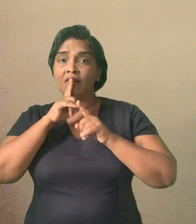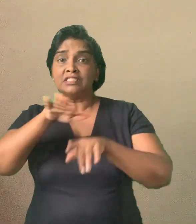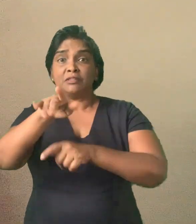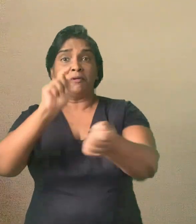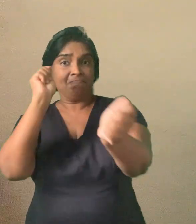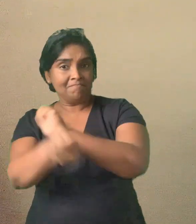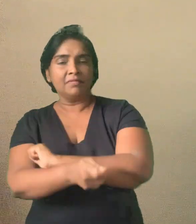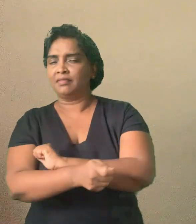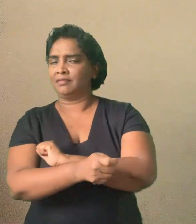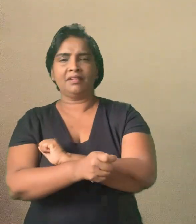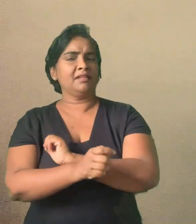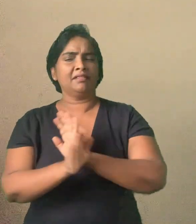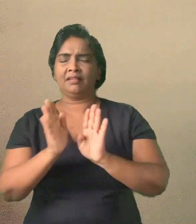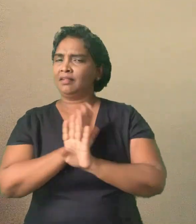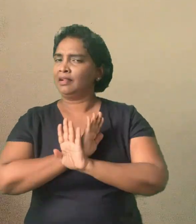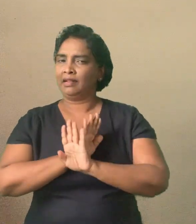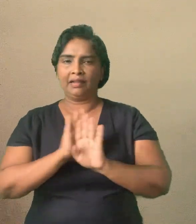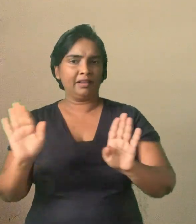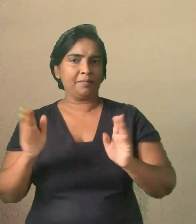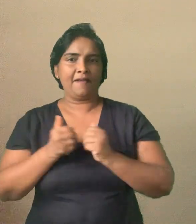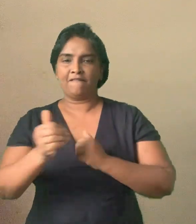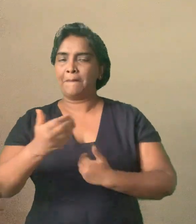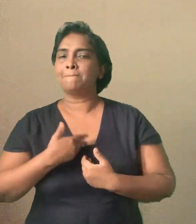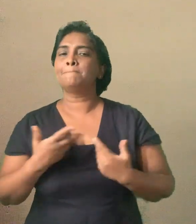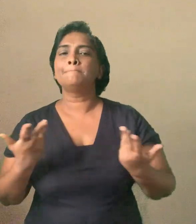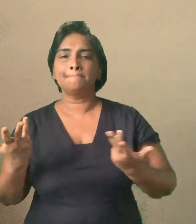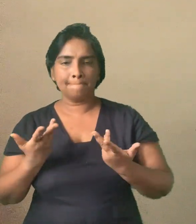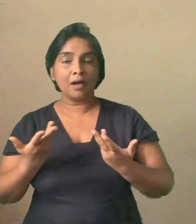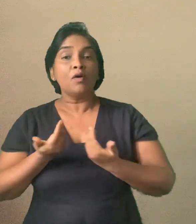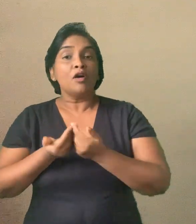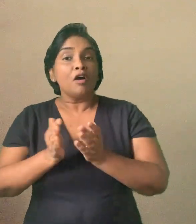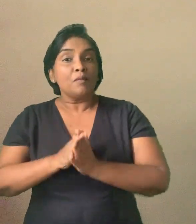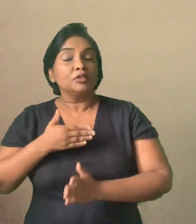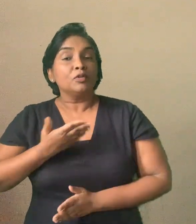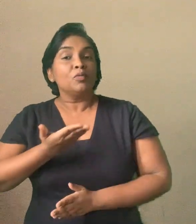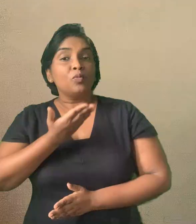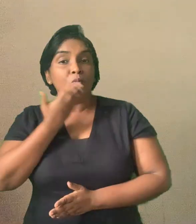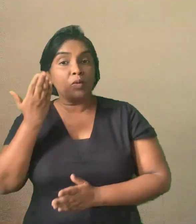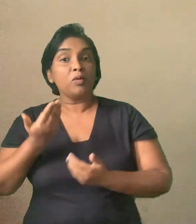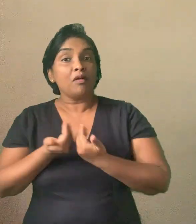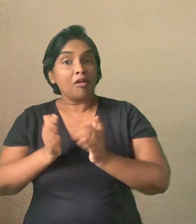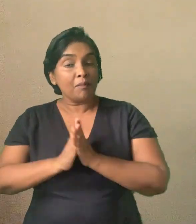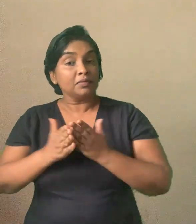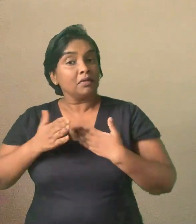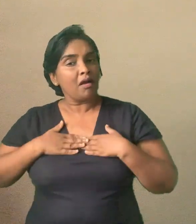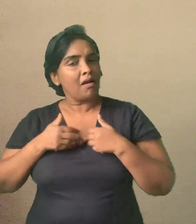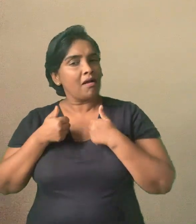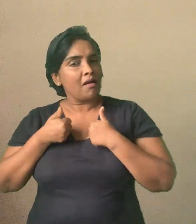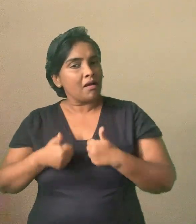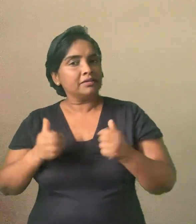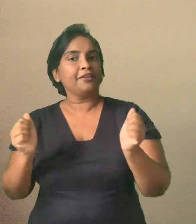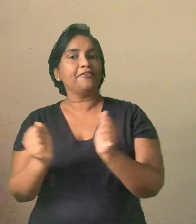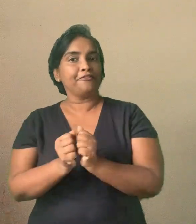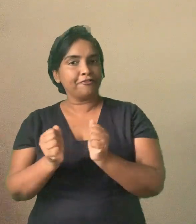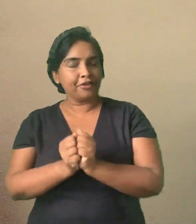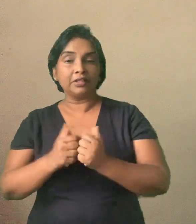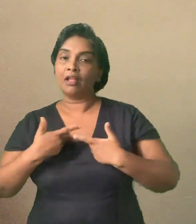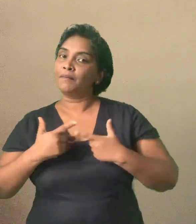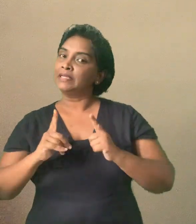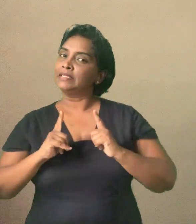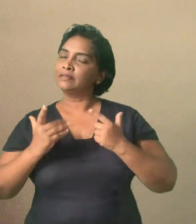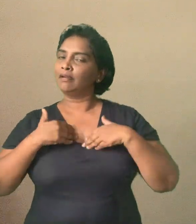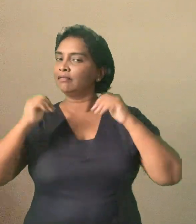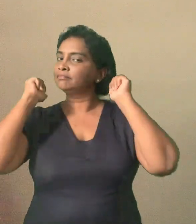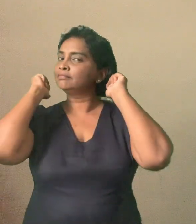අපි බලාපොරොත්තු වෙනවා. ඒ කිසිම දෙයක් අපිට කරන්න බෑ. අපිට පුළුවන් අපි හරියට වැඩ කළා අපේ